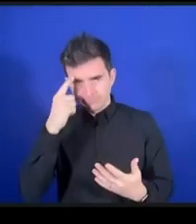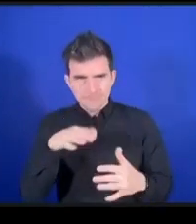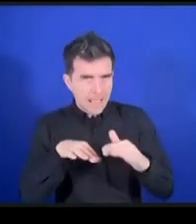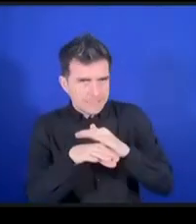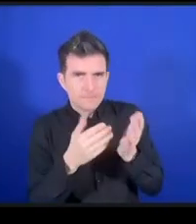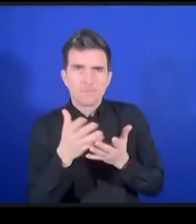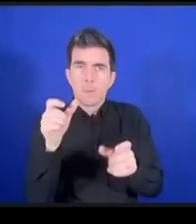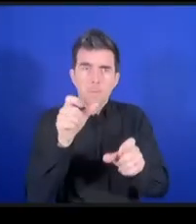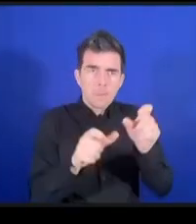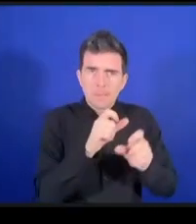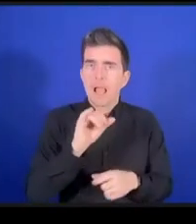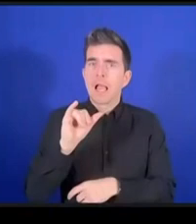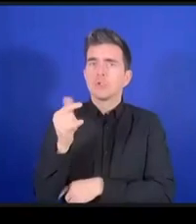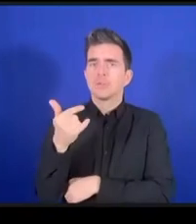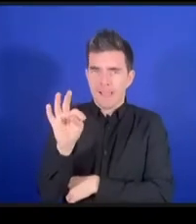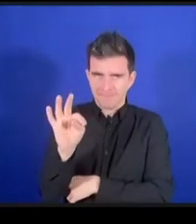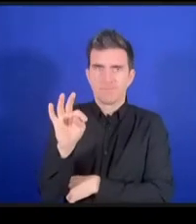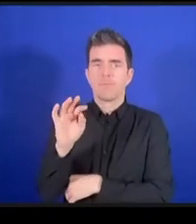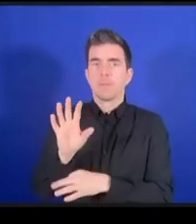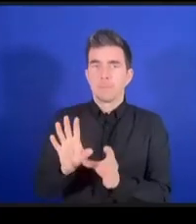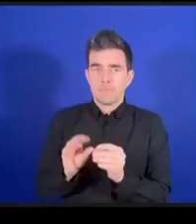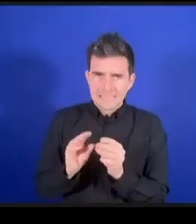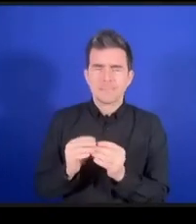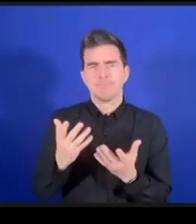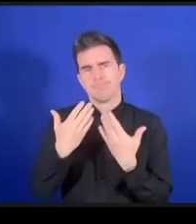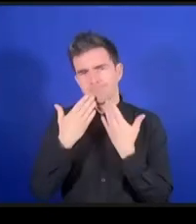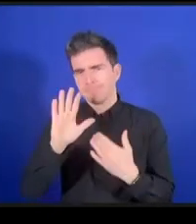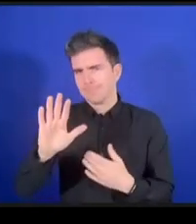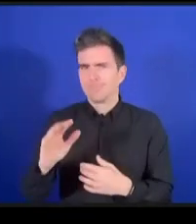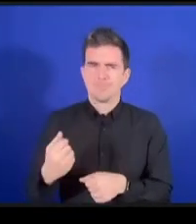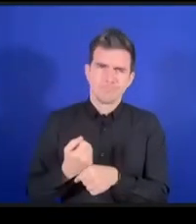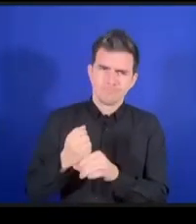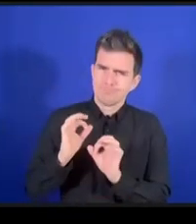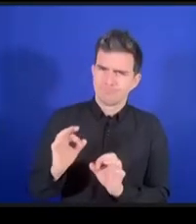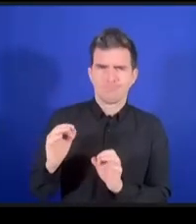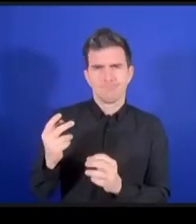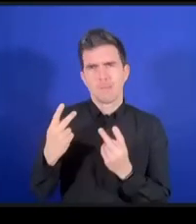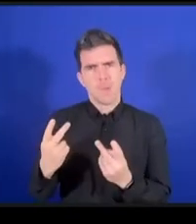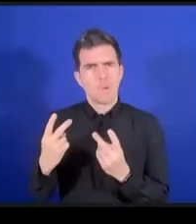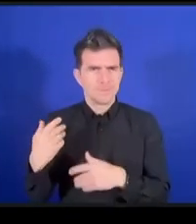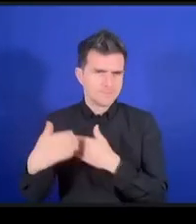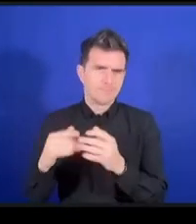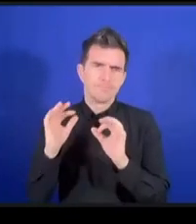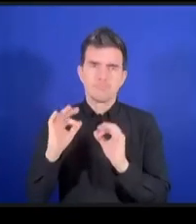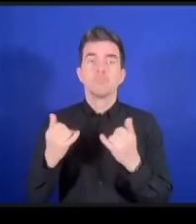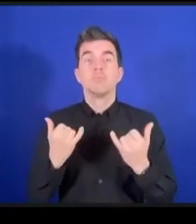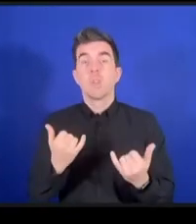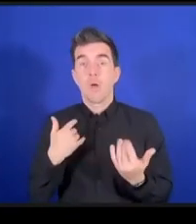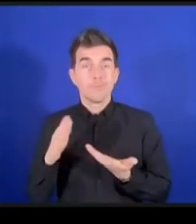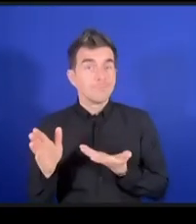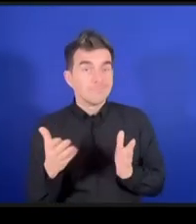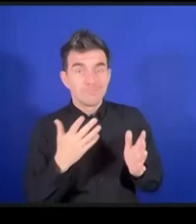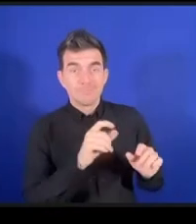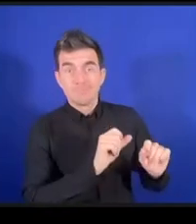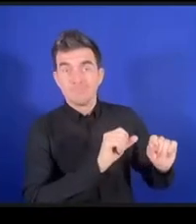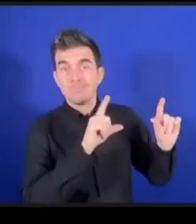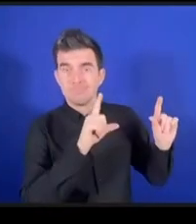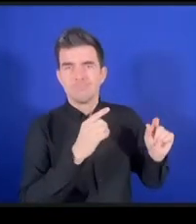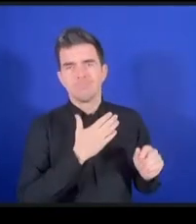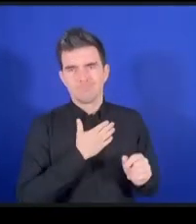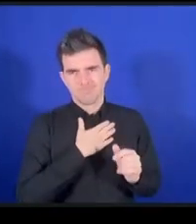вашу работу Давайте теперь обратимся к нашим удалённым участником Алехандра